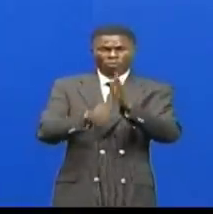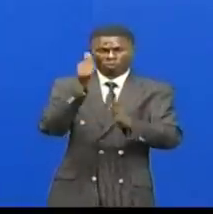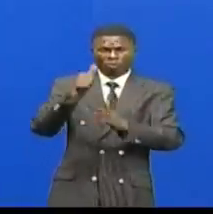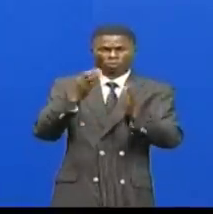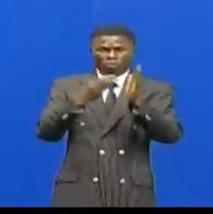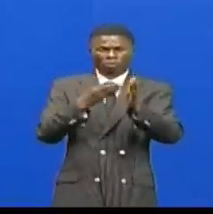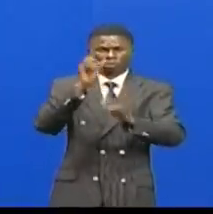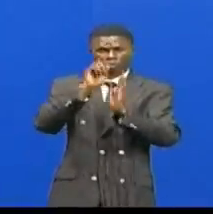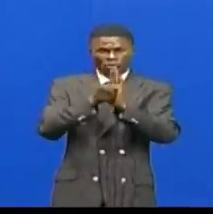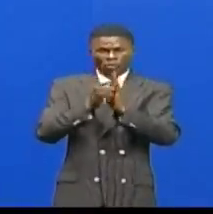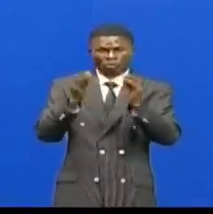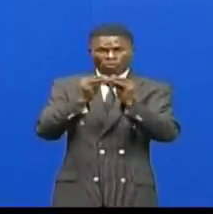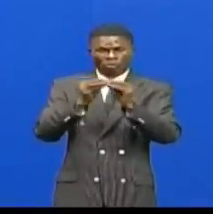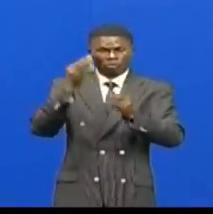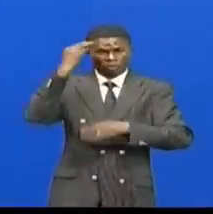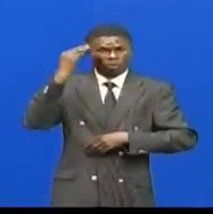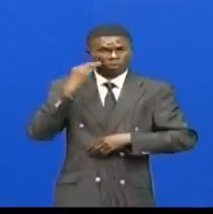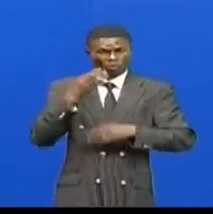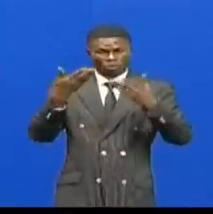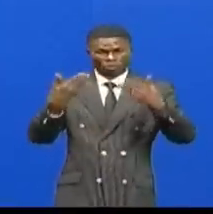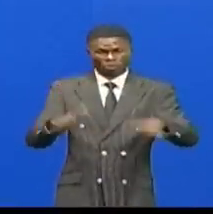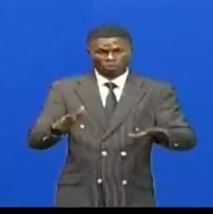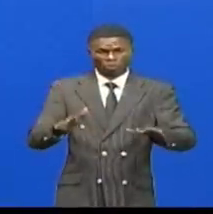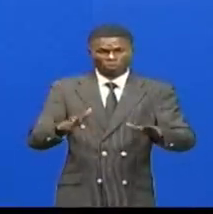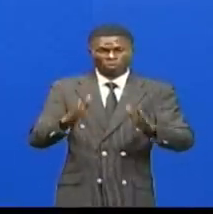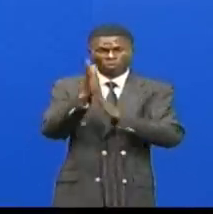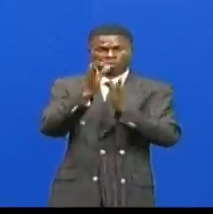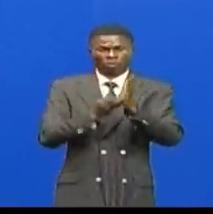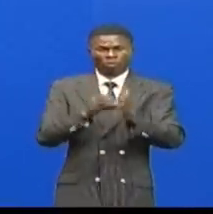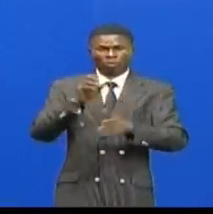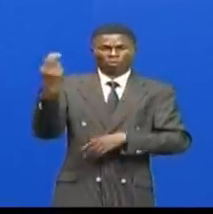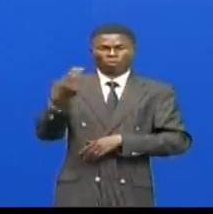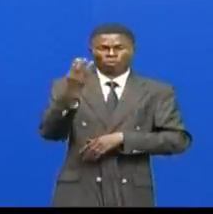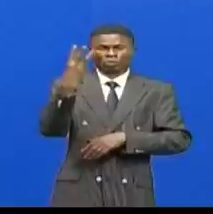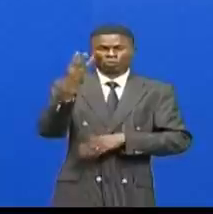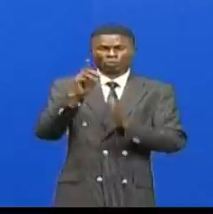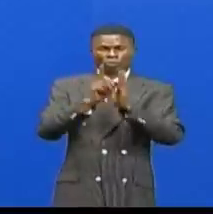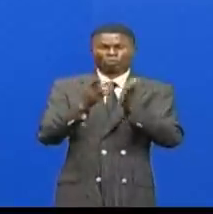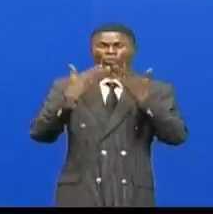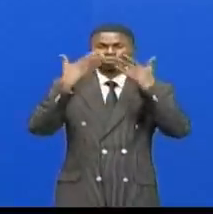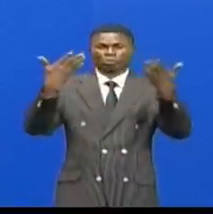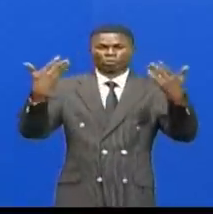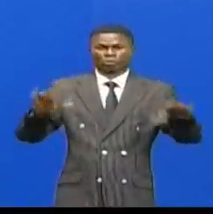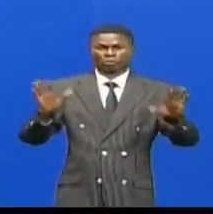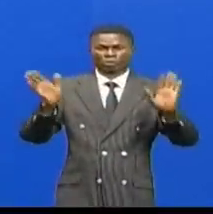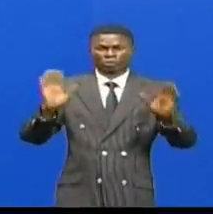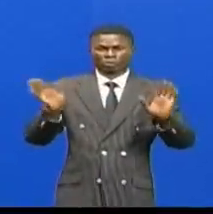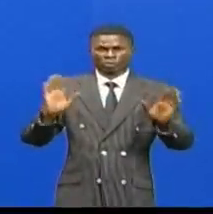11h09, la réunion du Conseil de ministres a pris fin à 17h23. Je vous remercie.